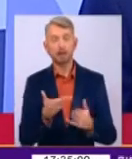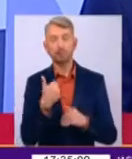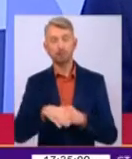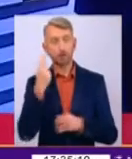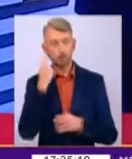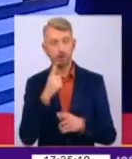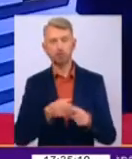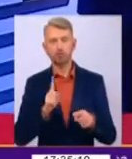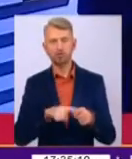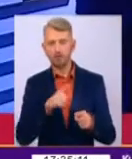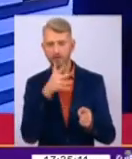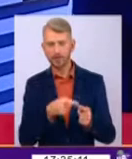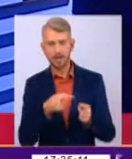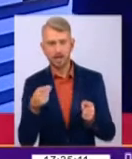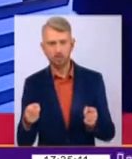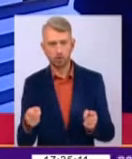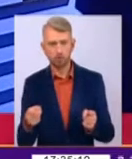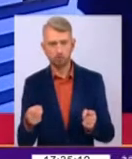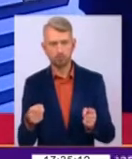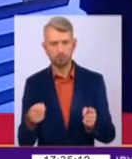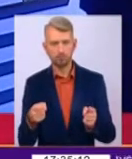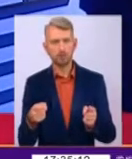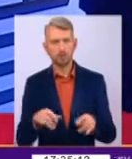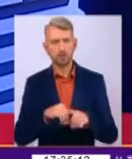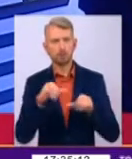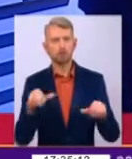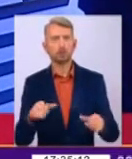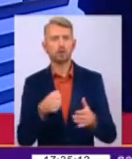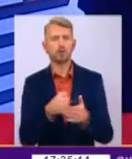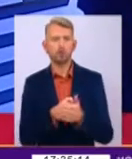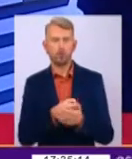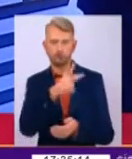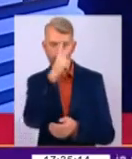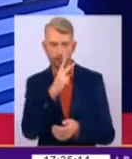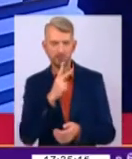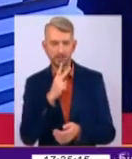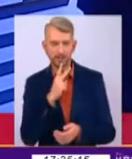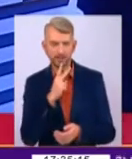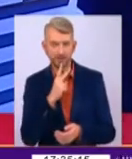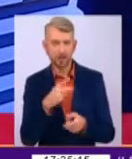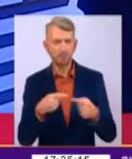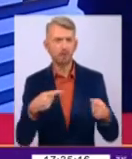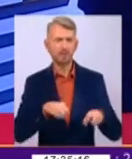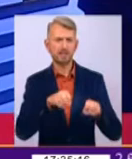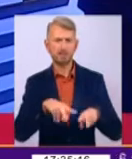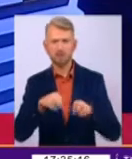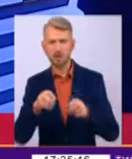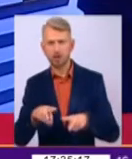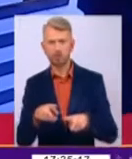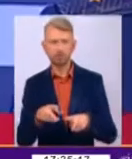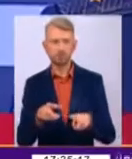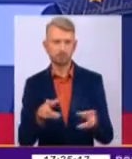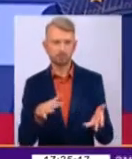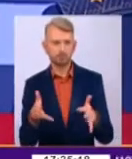це за терміном, за часом збільшилось до 2 місяців, ну, по різним спеціальностям там